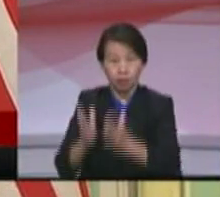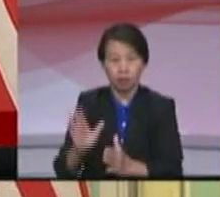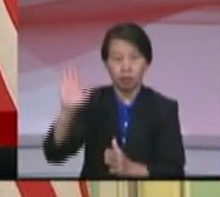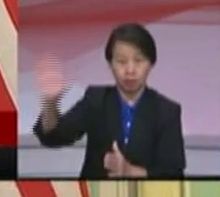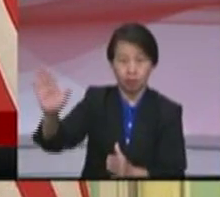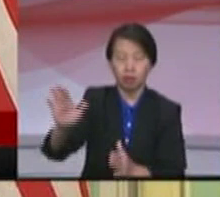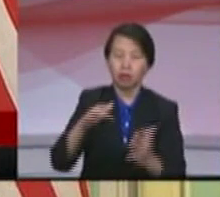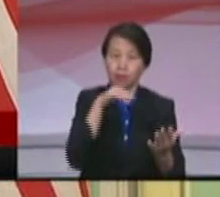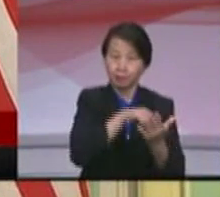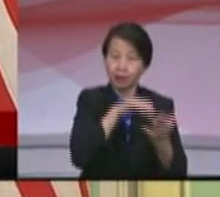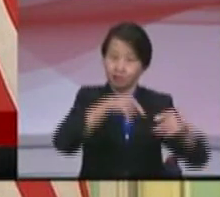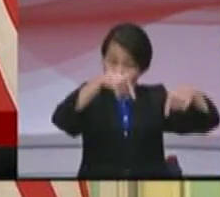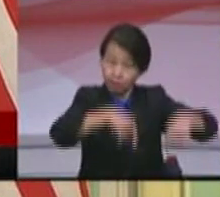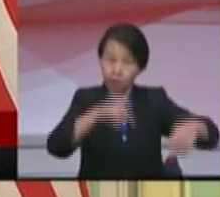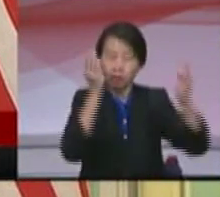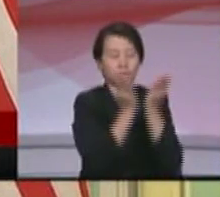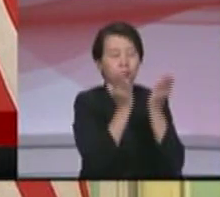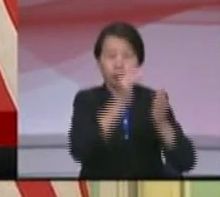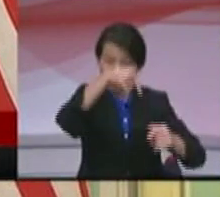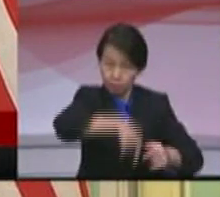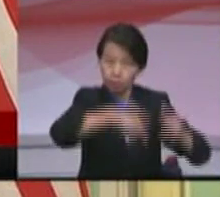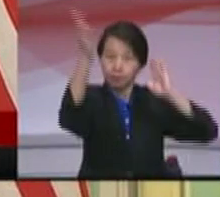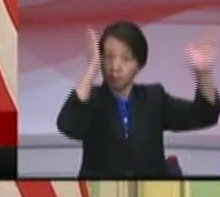mereka yang pelajar yang belajar di Malaysia,